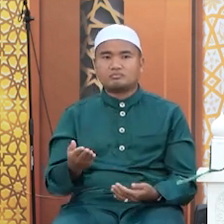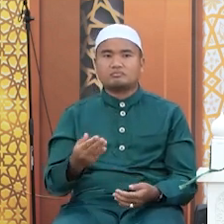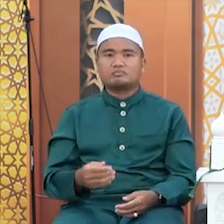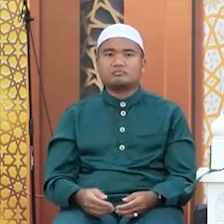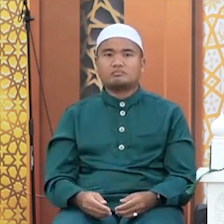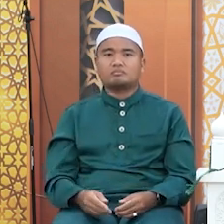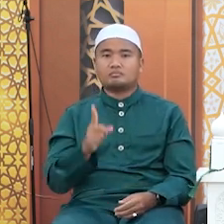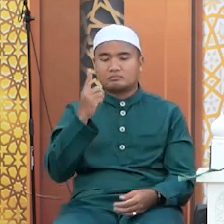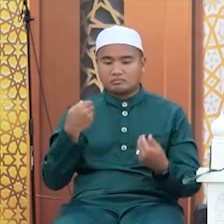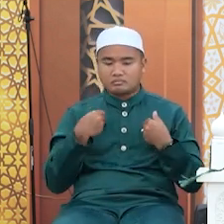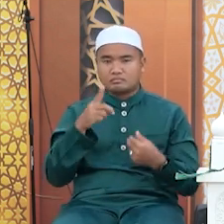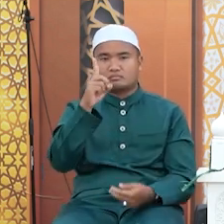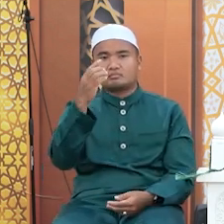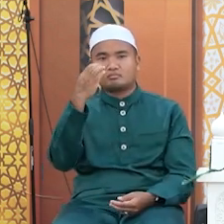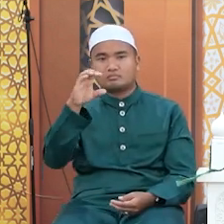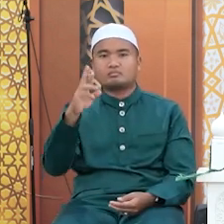Ada 100,000.